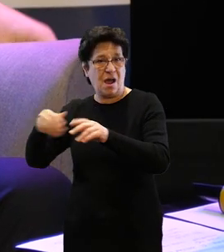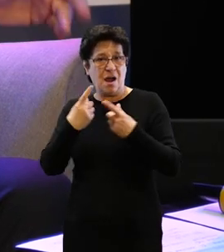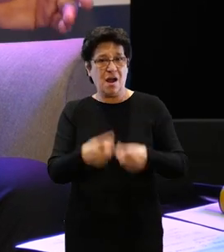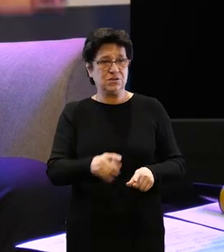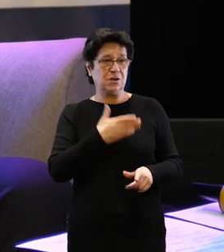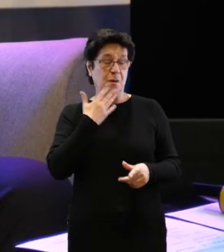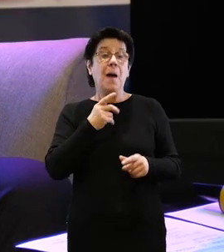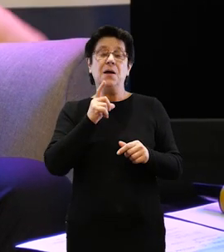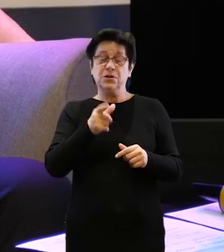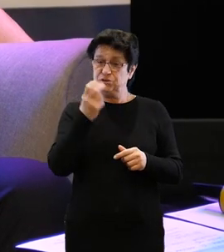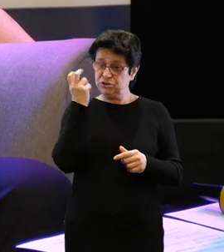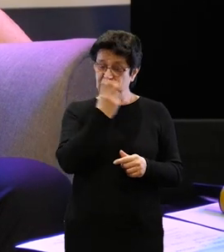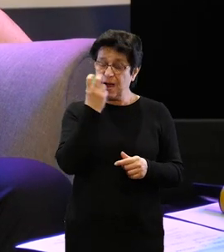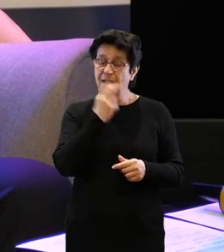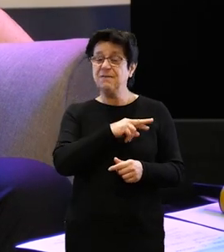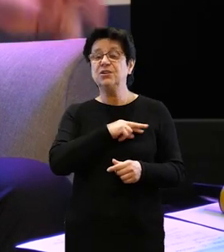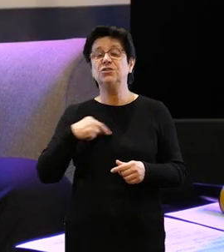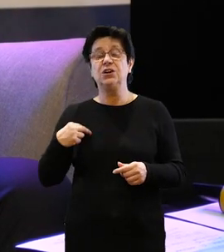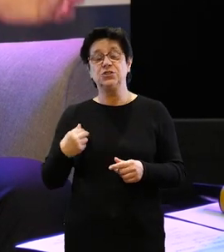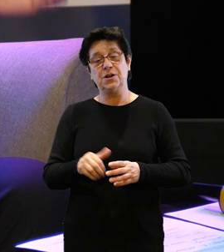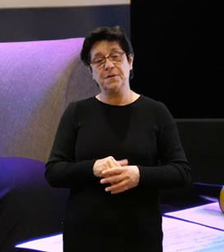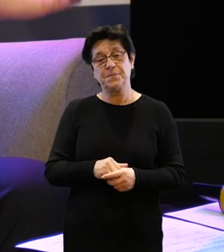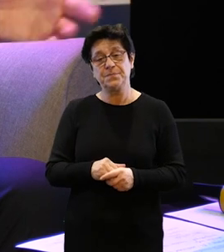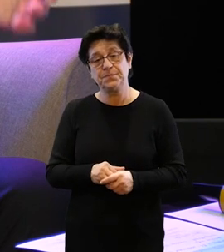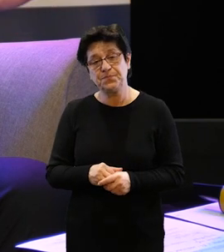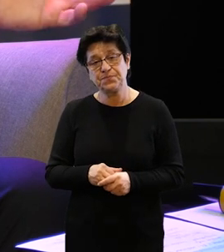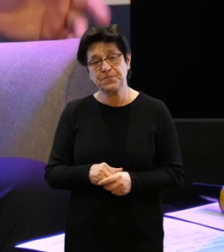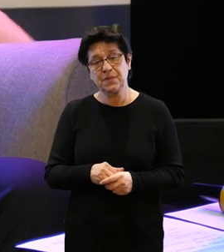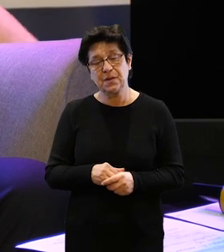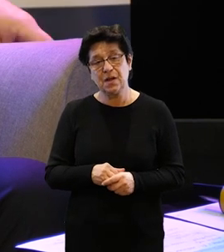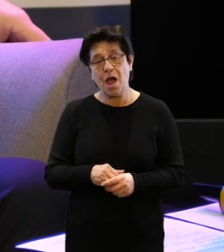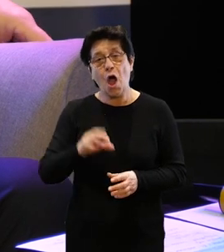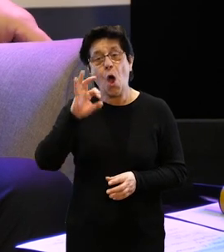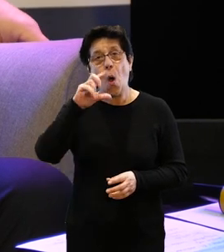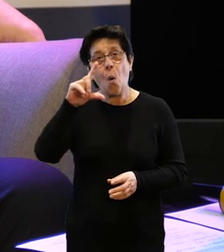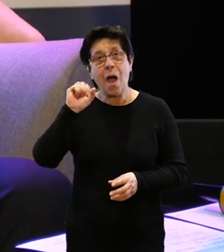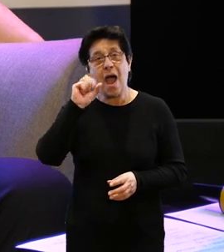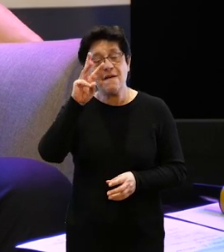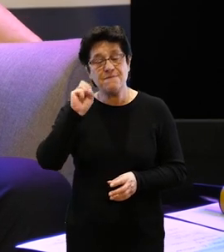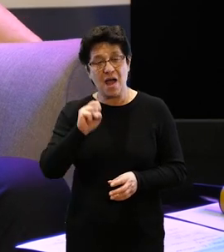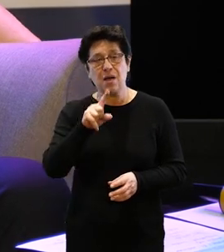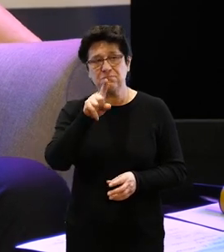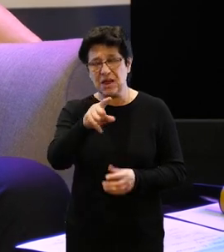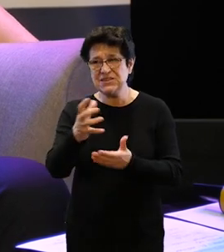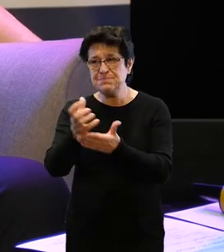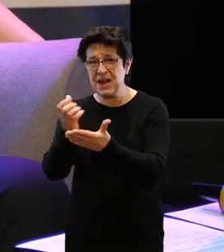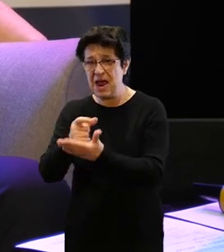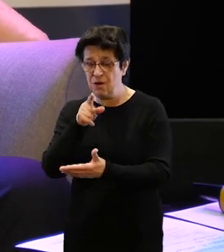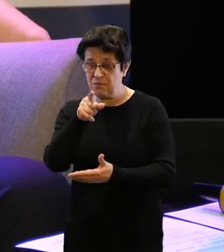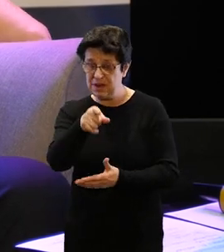rzeczy ciekawe i tutaj właśnie Biblioteka Publiczna w Oławie znowu stanęła na wysokości zadania i gromadzi